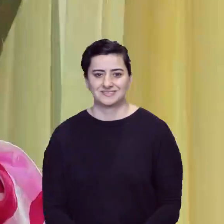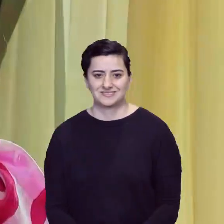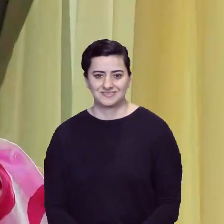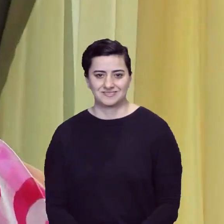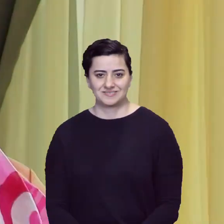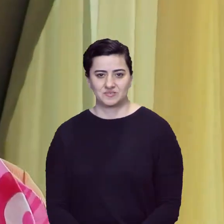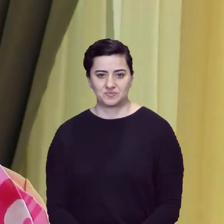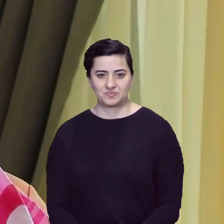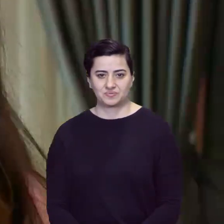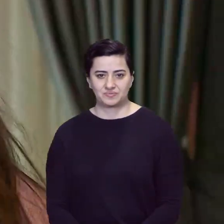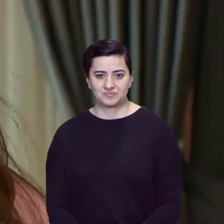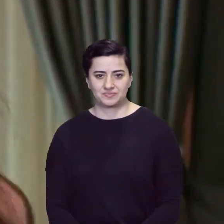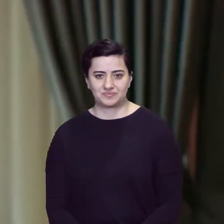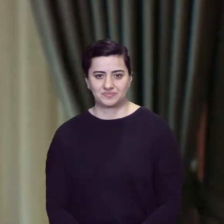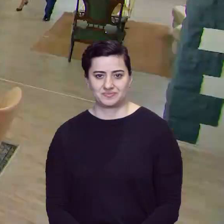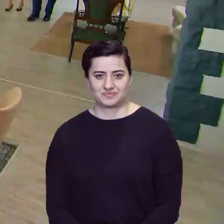Günaydın.